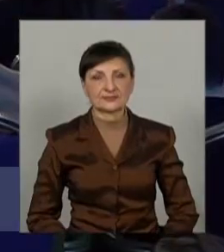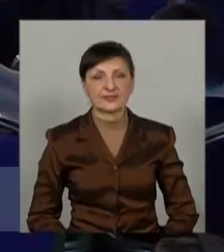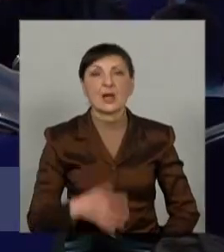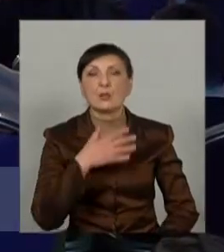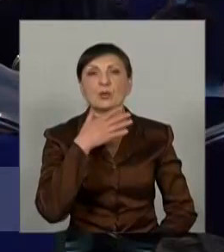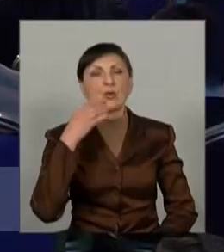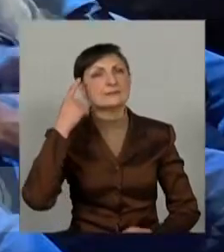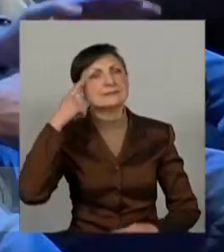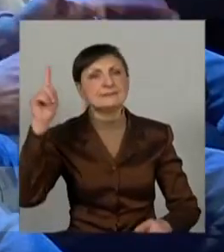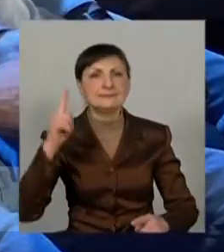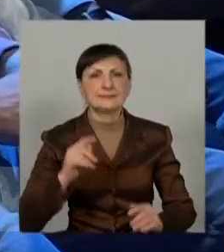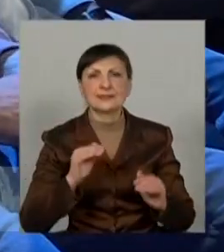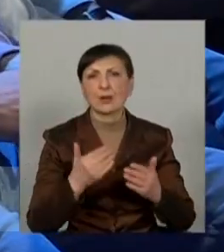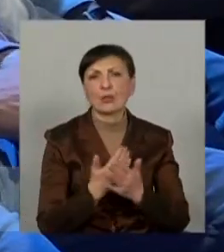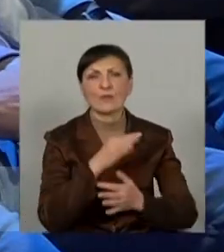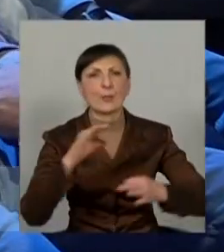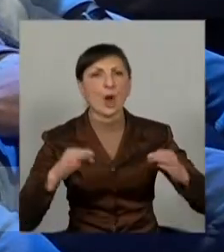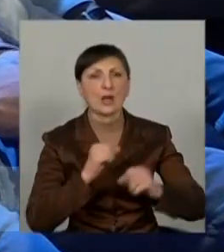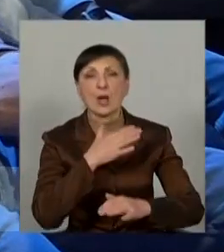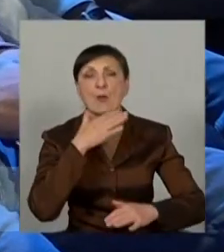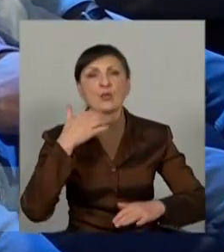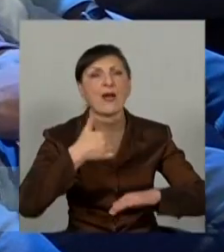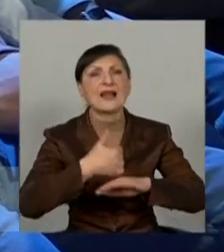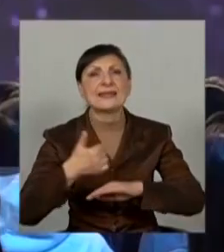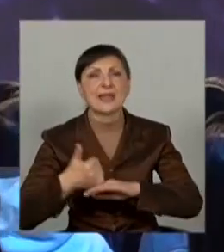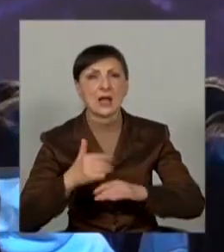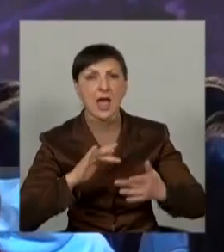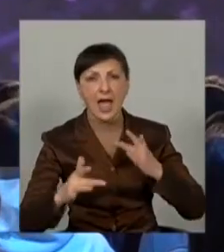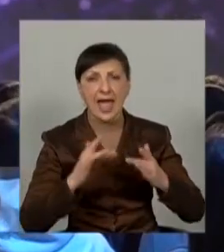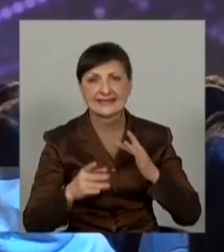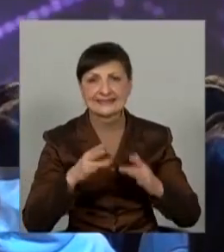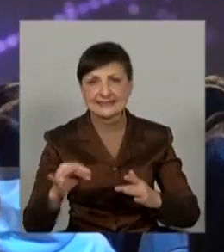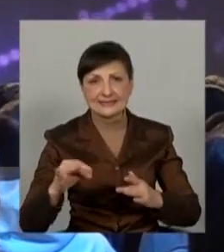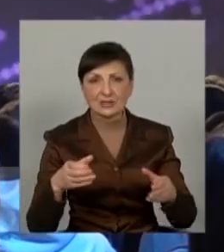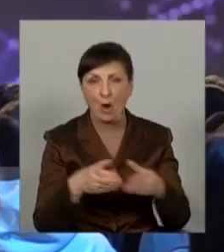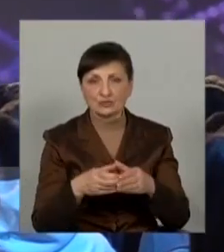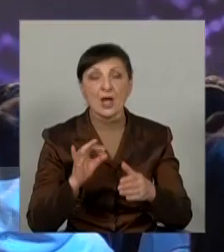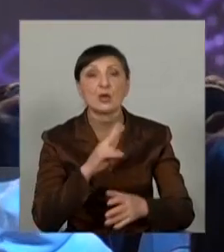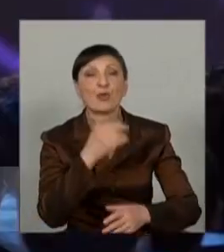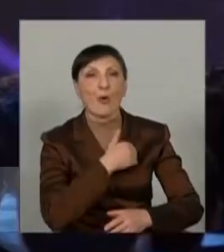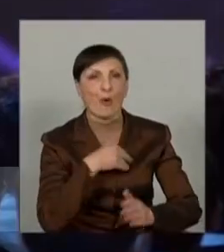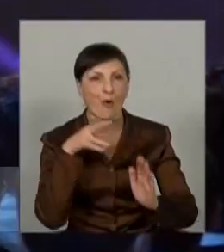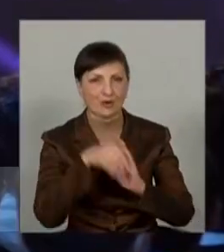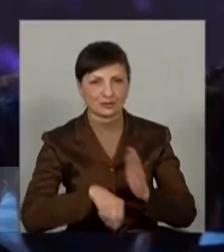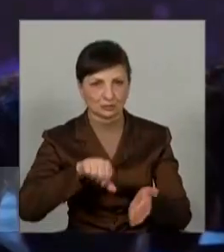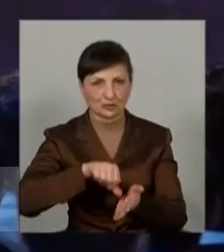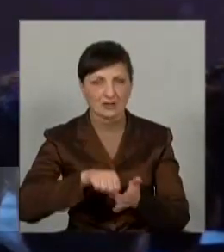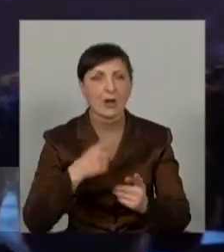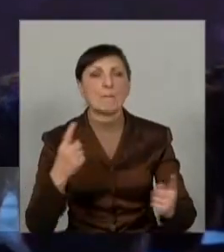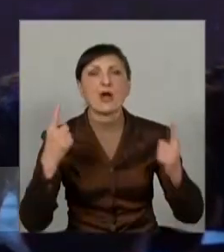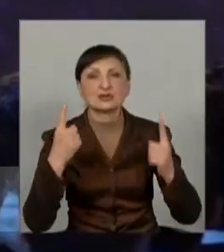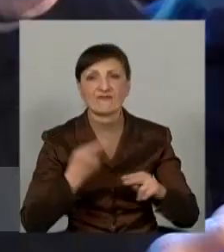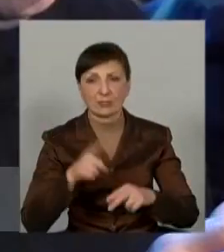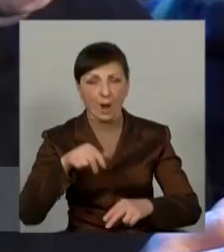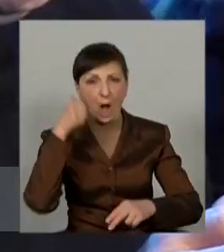Десятки креативных стартаперов, сотни лидеров международного IT-сообщества и тысячи желающих стать частью события. Таким масштабным выдался в